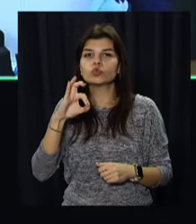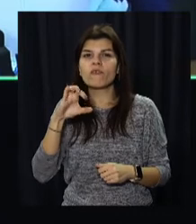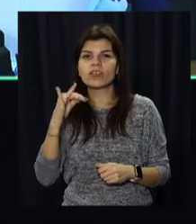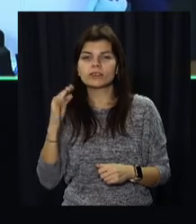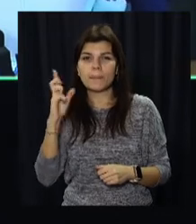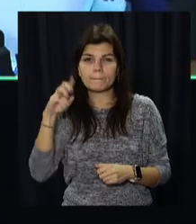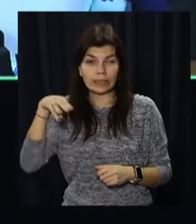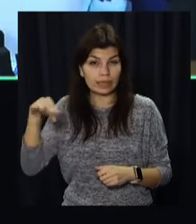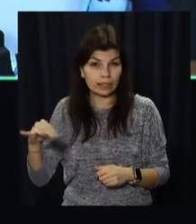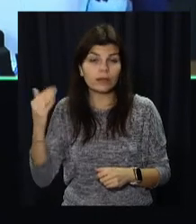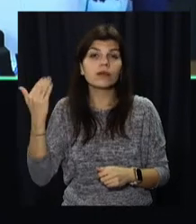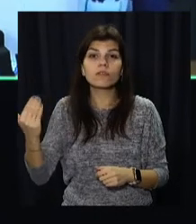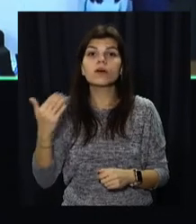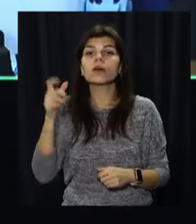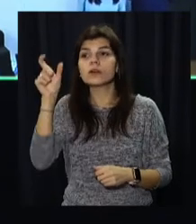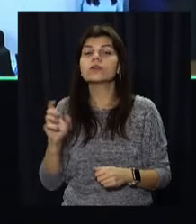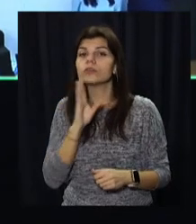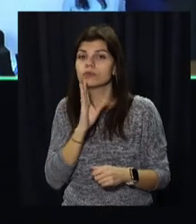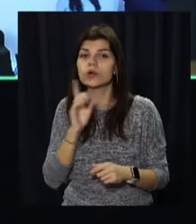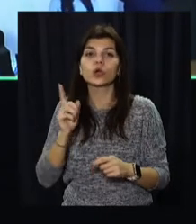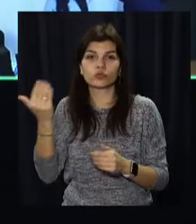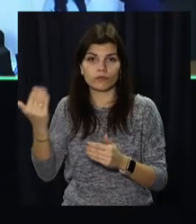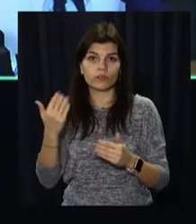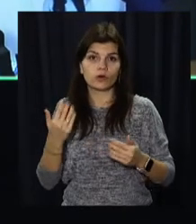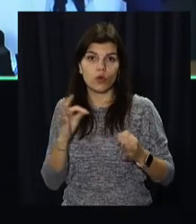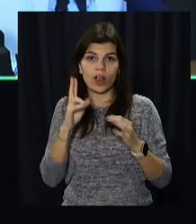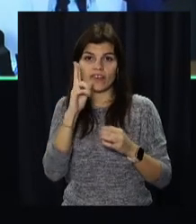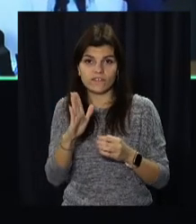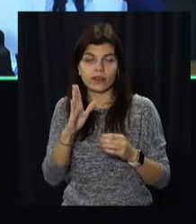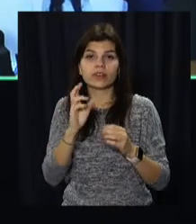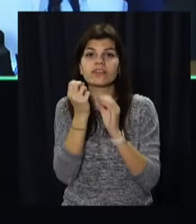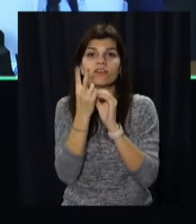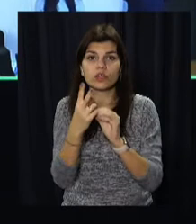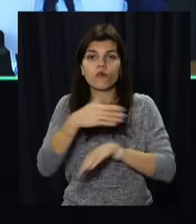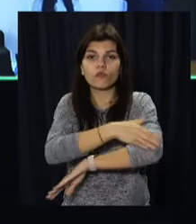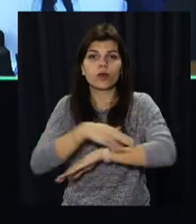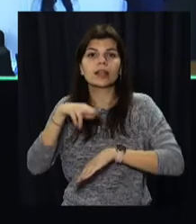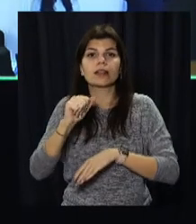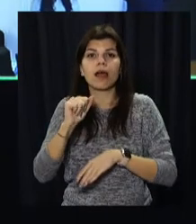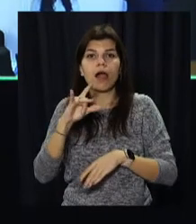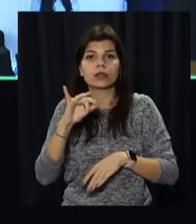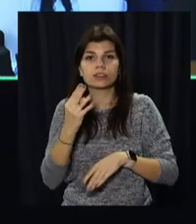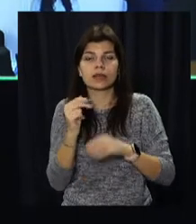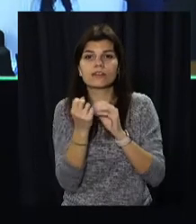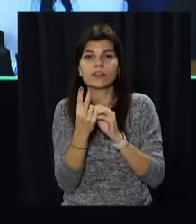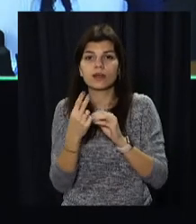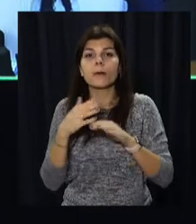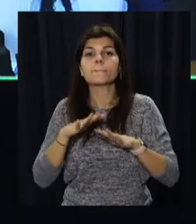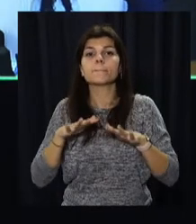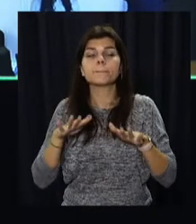БТІ голос Олени Володимирівну щодо об'єкта нерухомого майна квартири 12 по вулиці Дарницькій, 9 у місті Дніпрі,